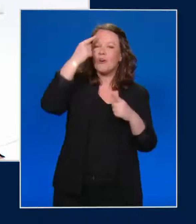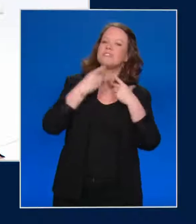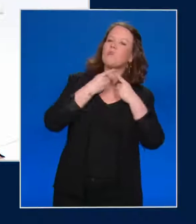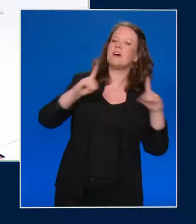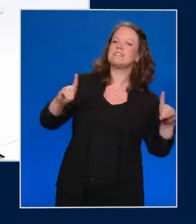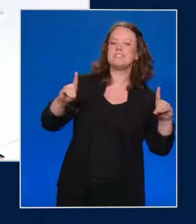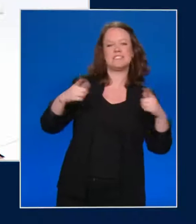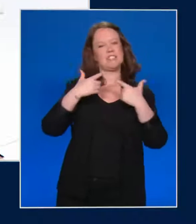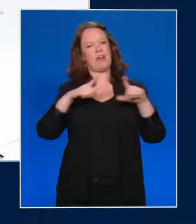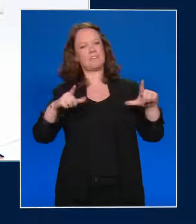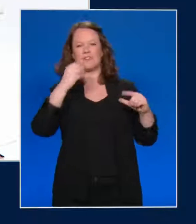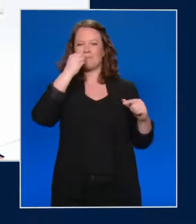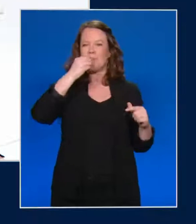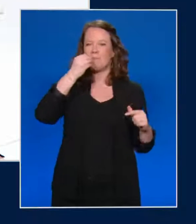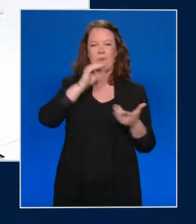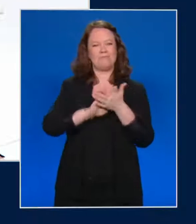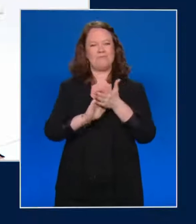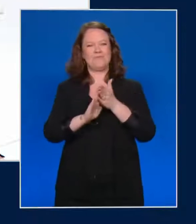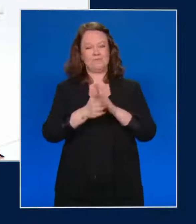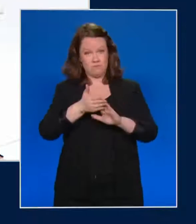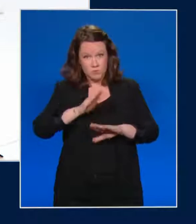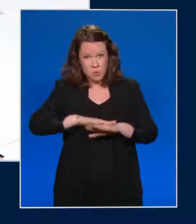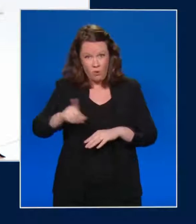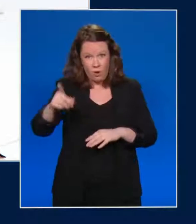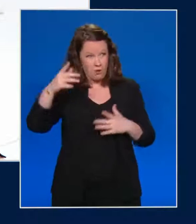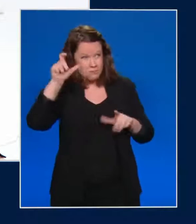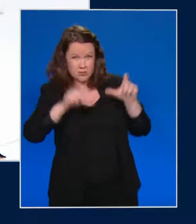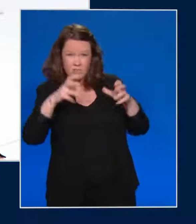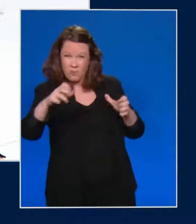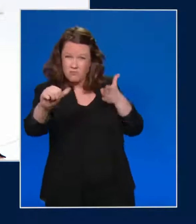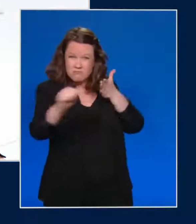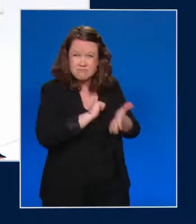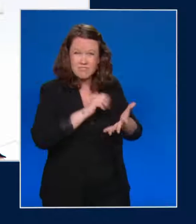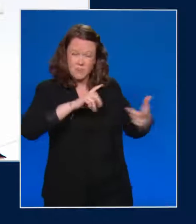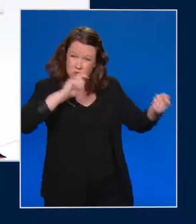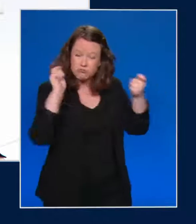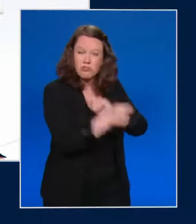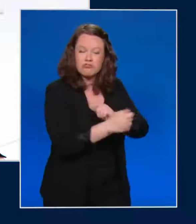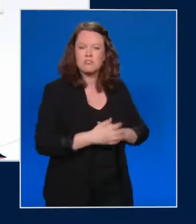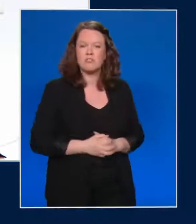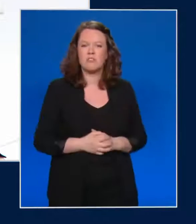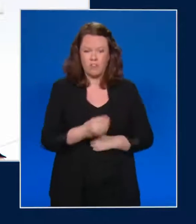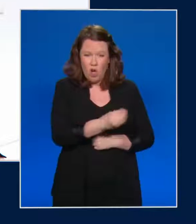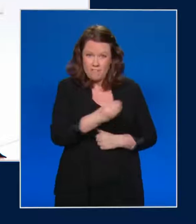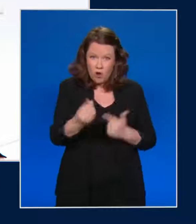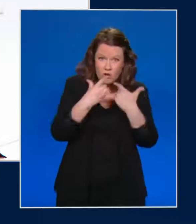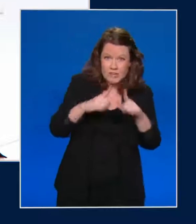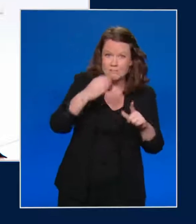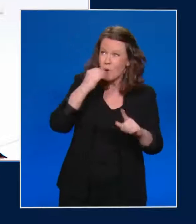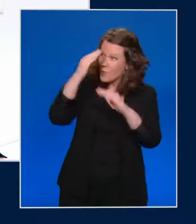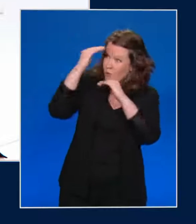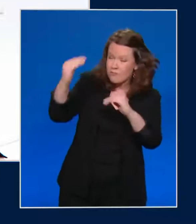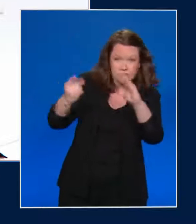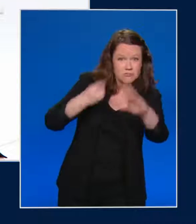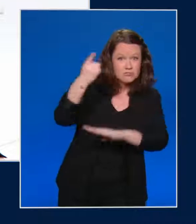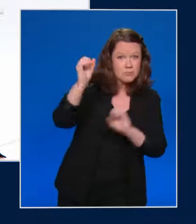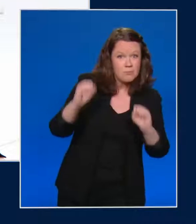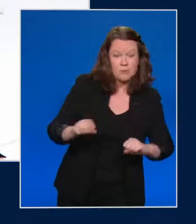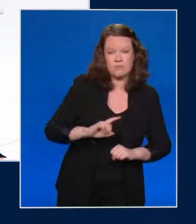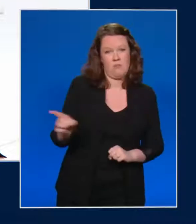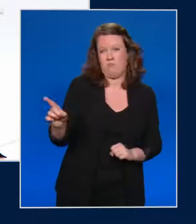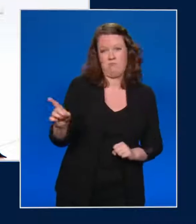sous nos yeux notre liberté celle de nos enfants n'est plus un acquis elle est plus que jamais un système de courage